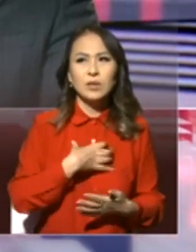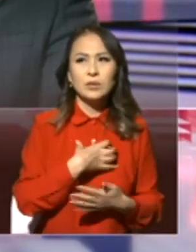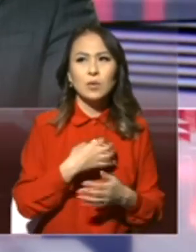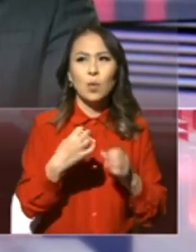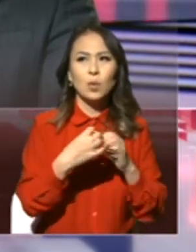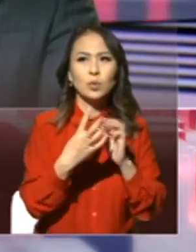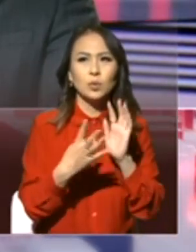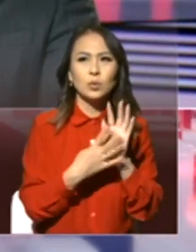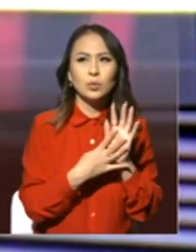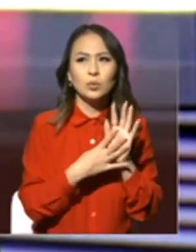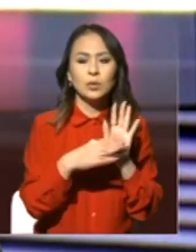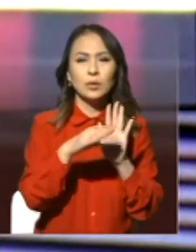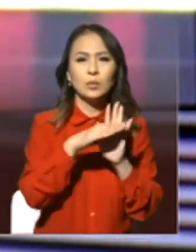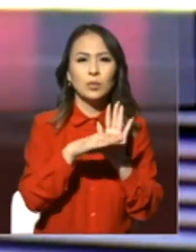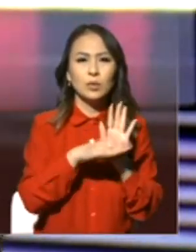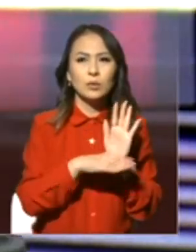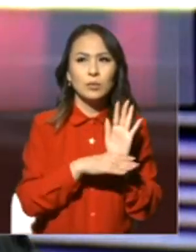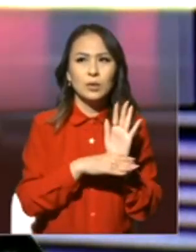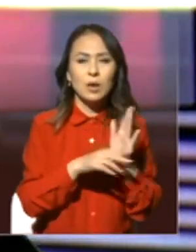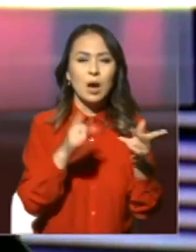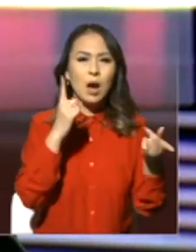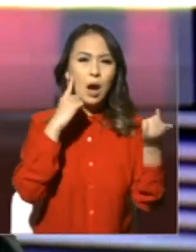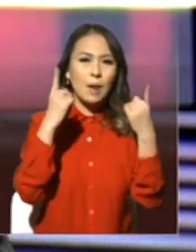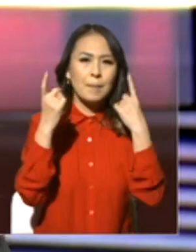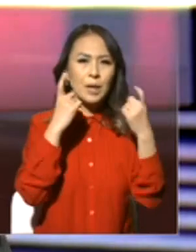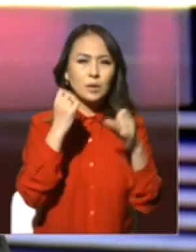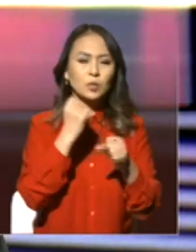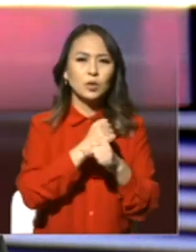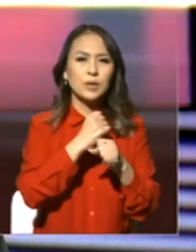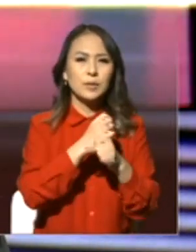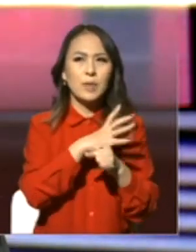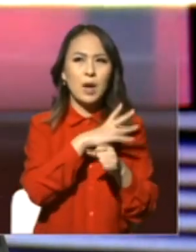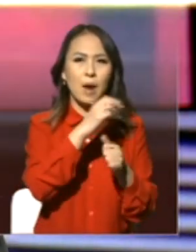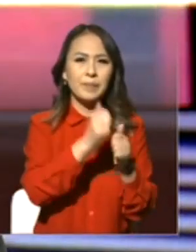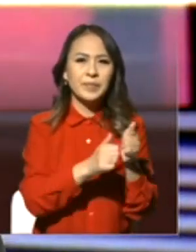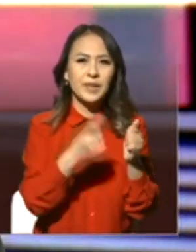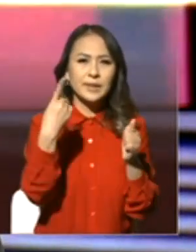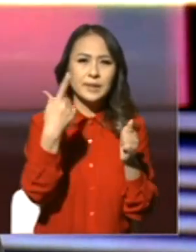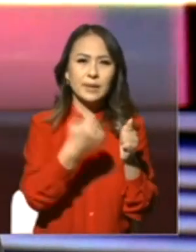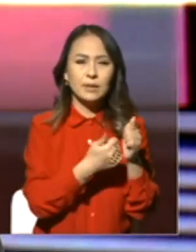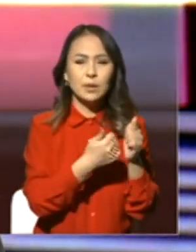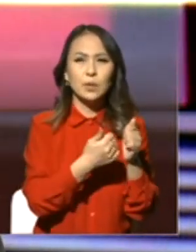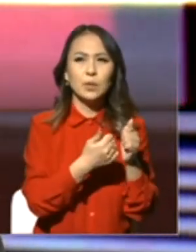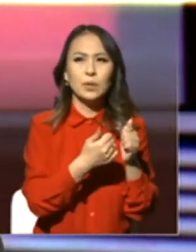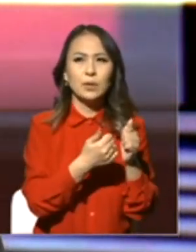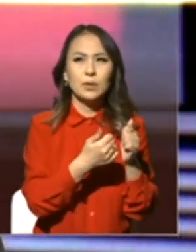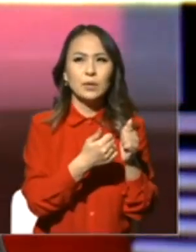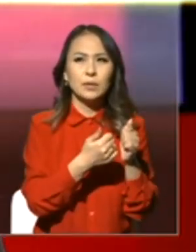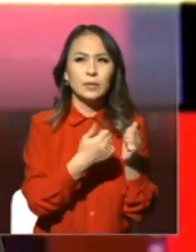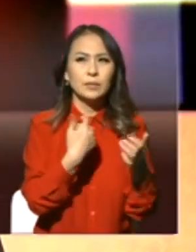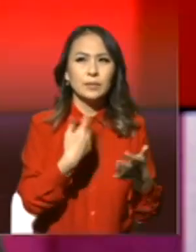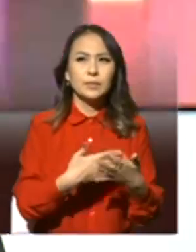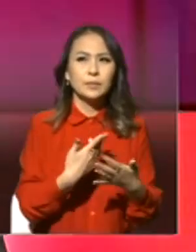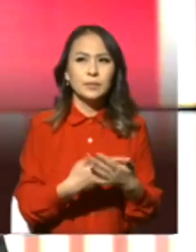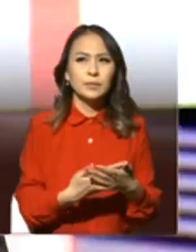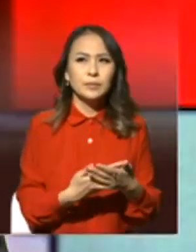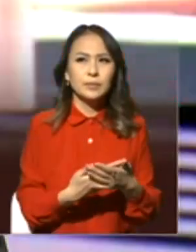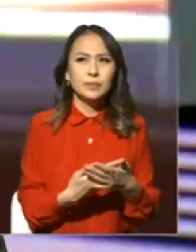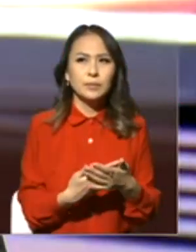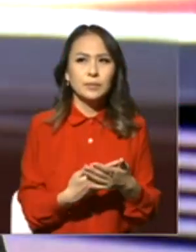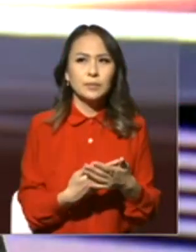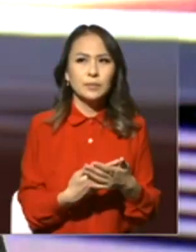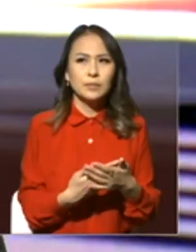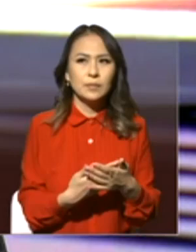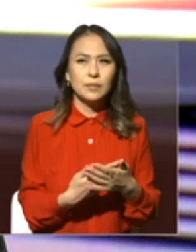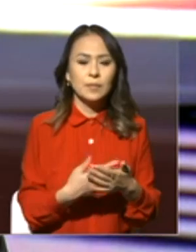19. Соны біз ақпараттандыру жасадық. Апта сайын осы айтамыз ғой, бірінші